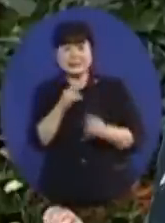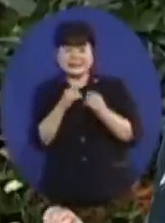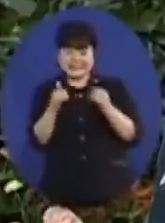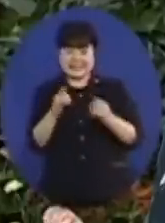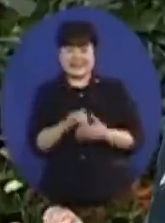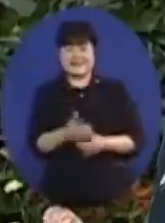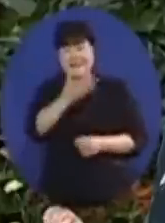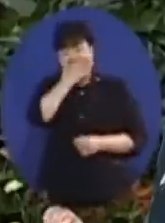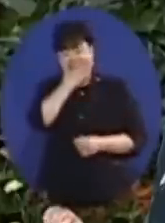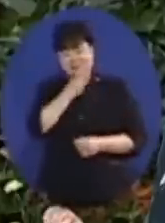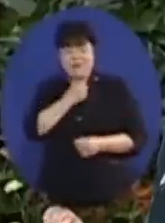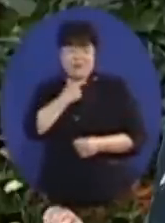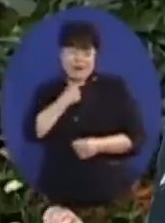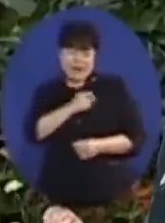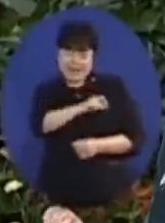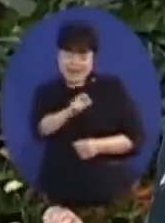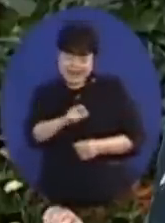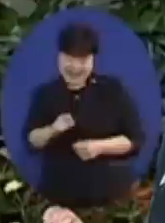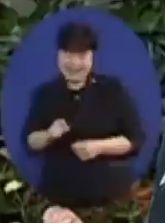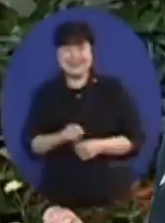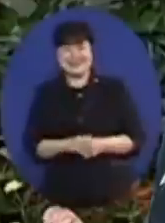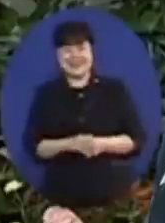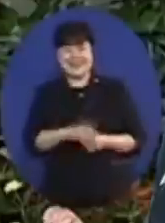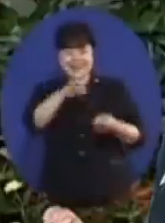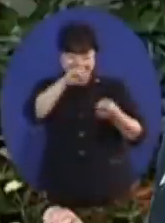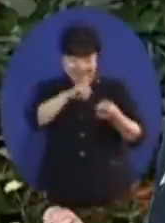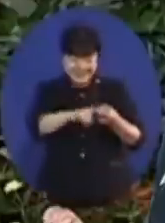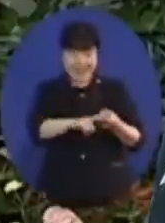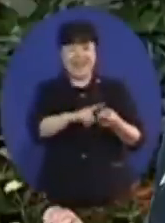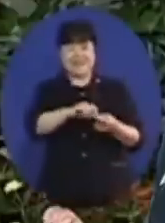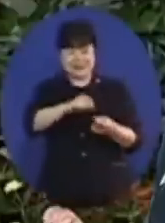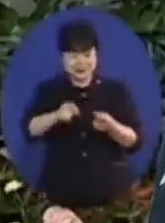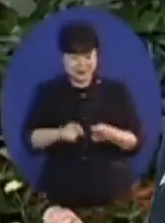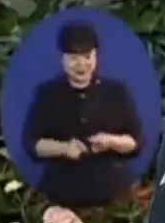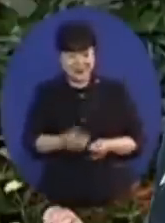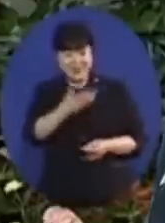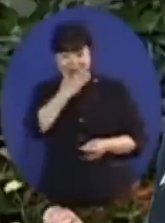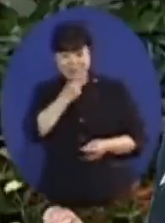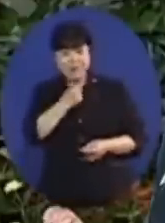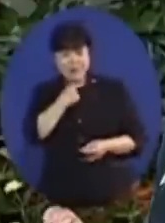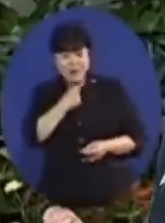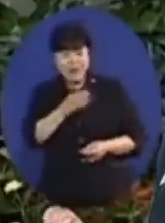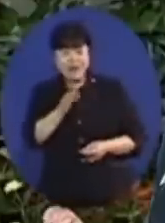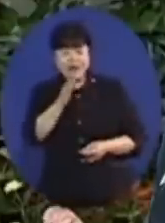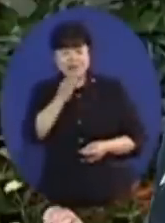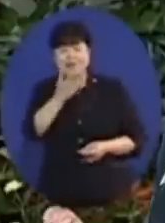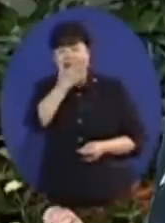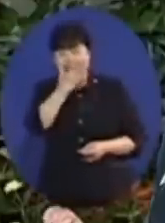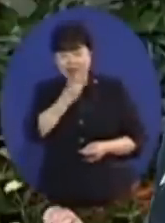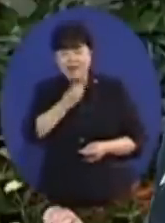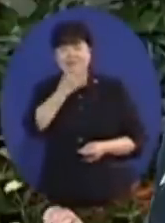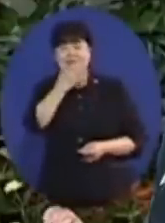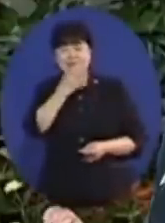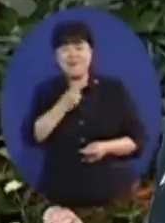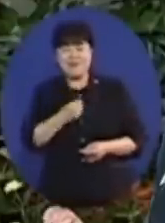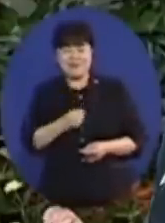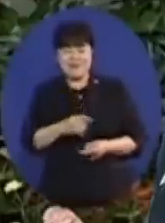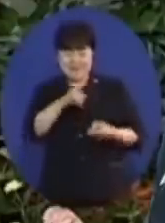더 행복해지기를 바란다고 했는데 봉투를 뜯어보니 그렇게 쓰는데 그 말대로